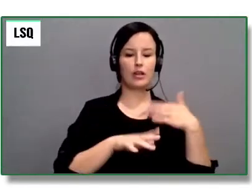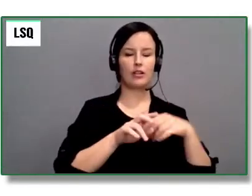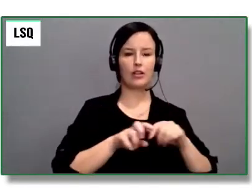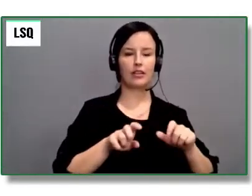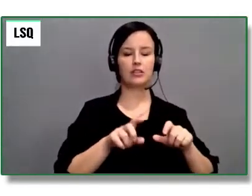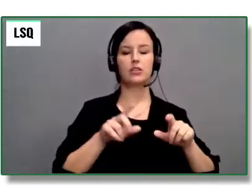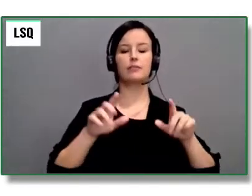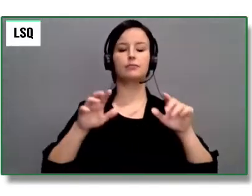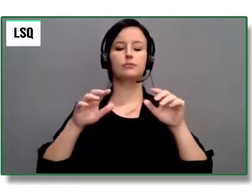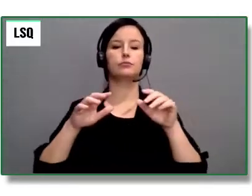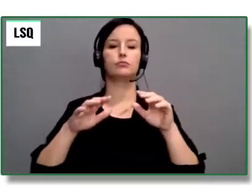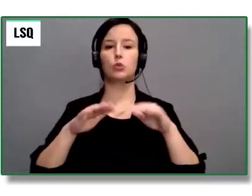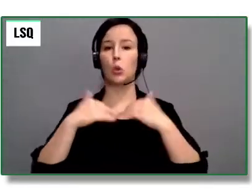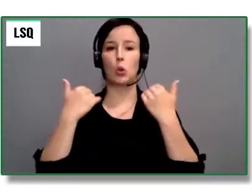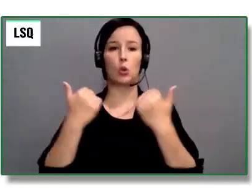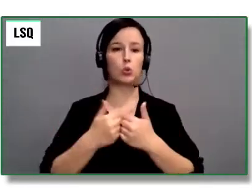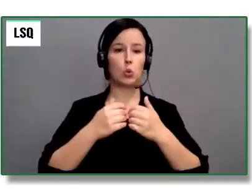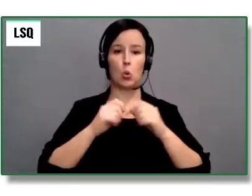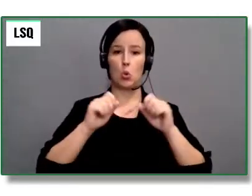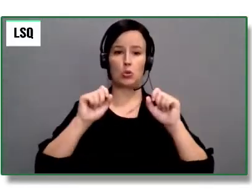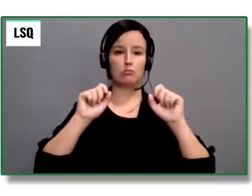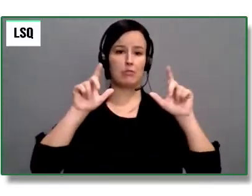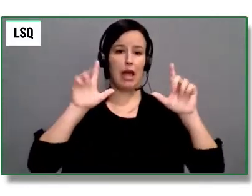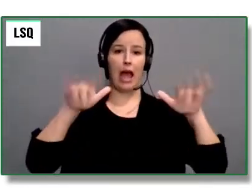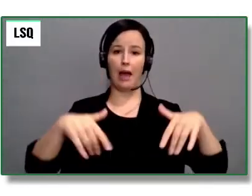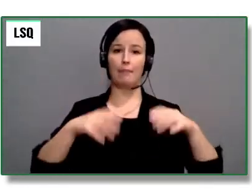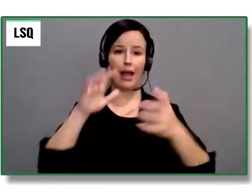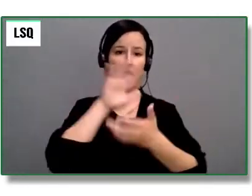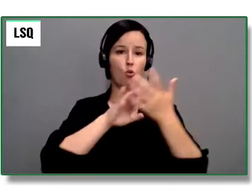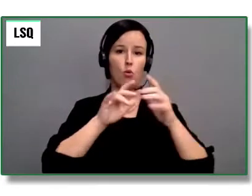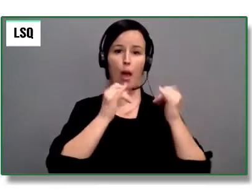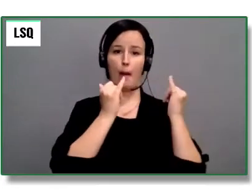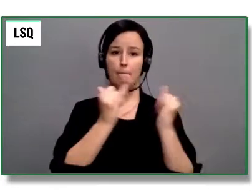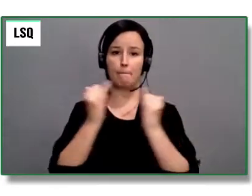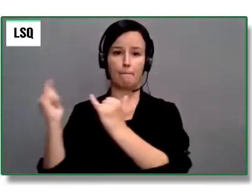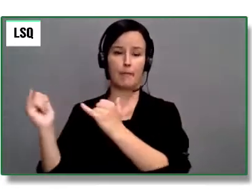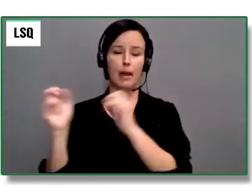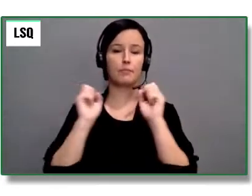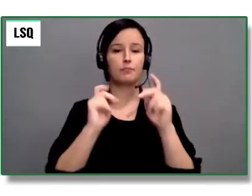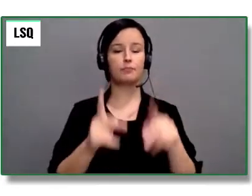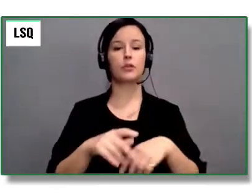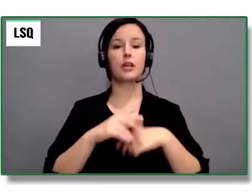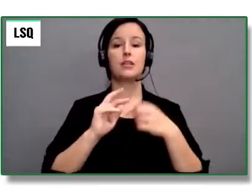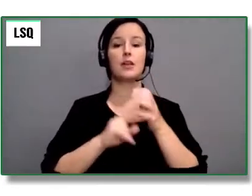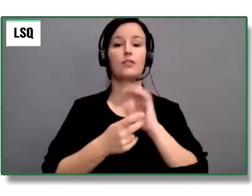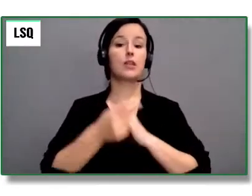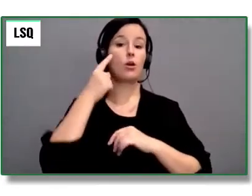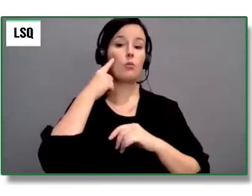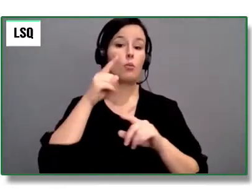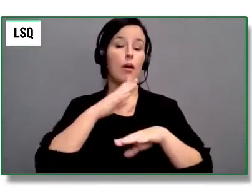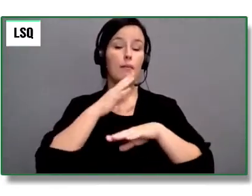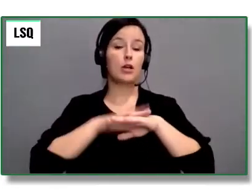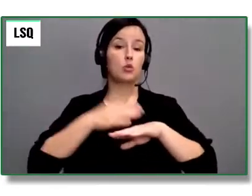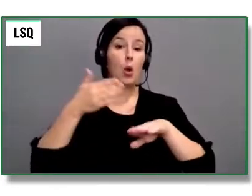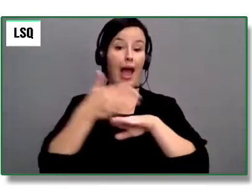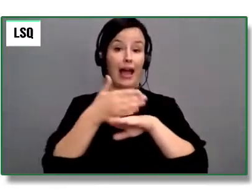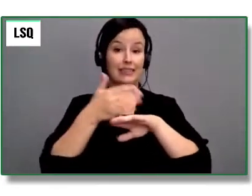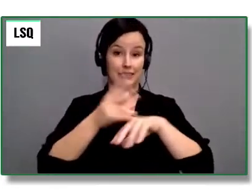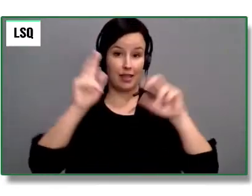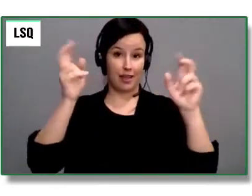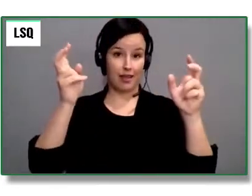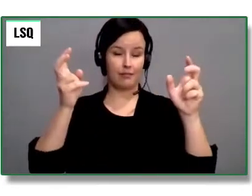après quoi, toutes les diapos ont le même schéma de couleur. Donc, quelques points sur l'accès dont je vais vous parler